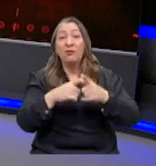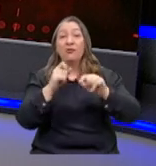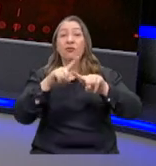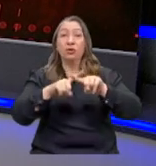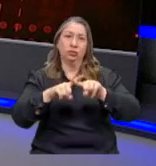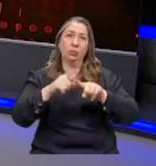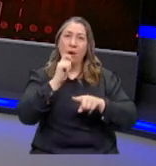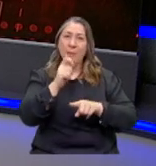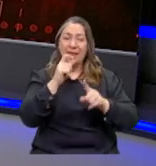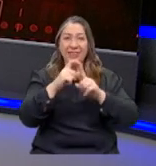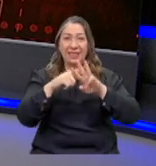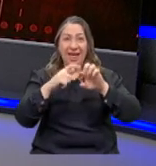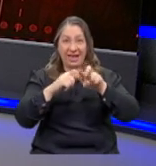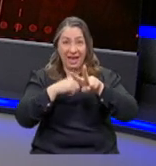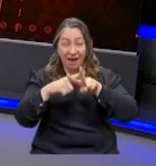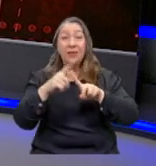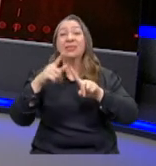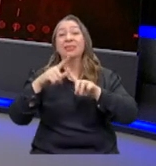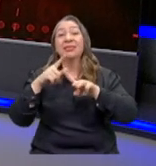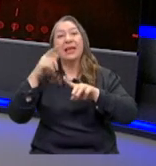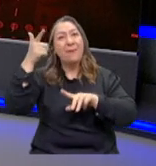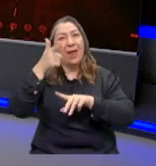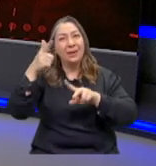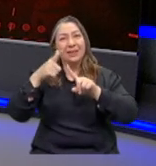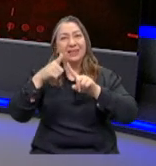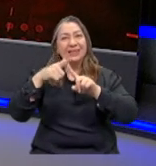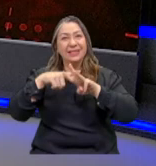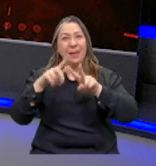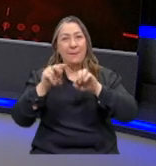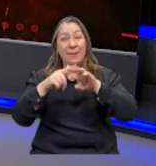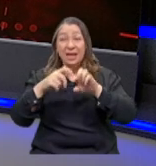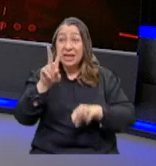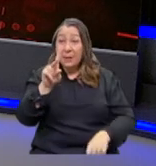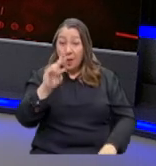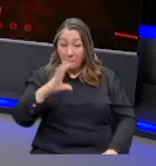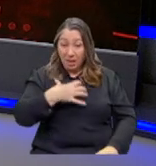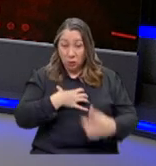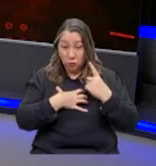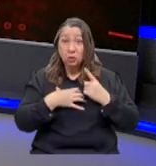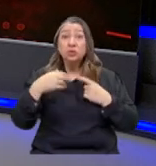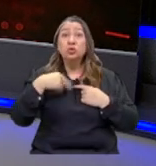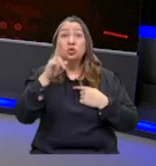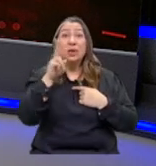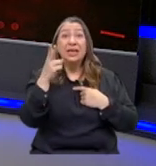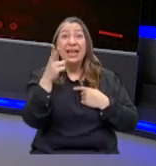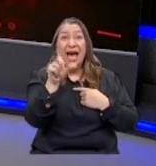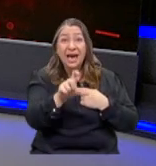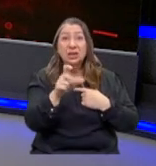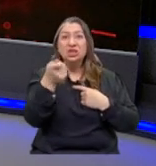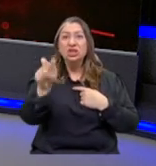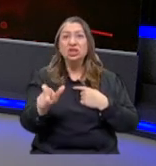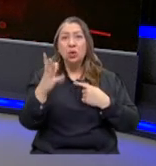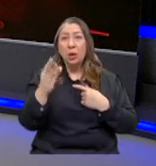muhabiri Derya Özcan ve kameraman Tamer Gonca 21 yıldır patronken son 2 aydır işçi olan Kurt